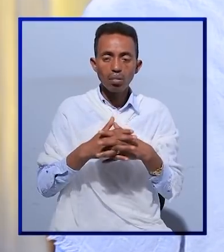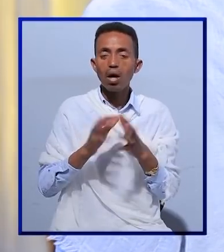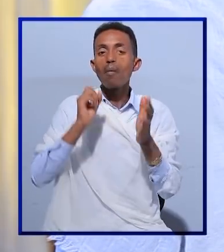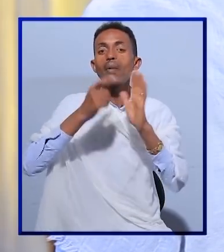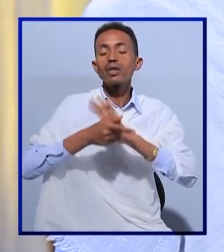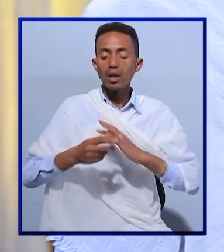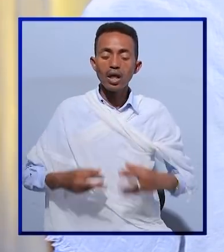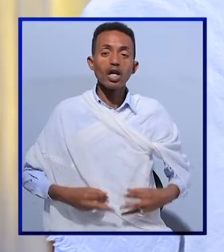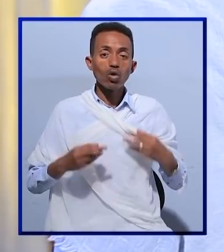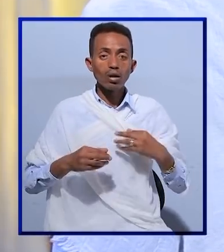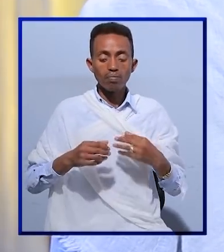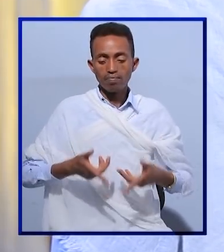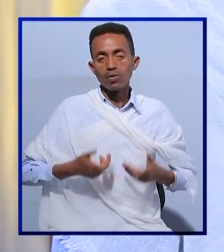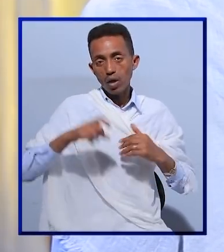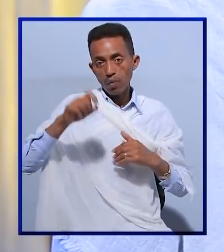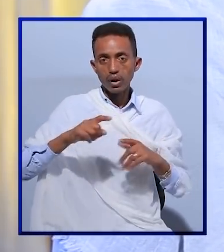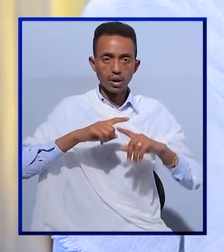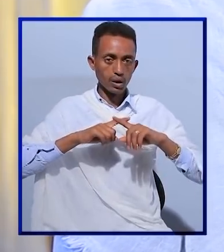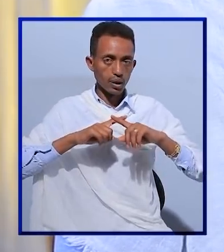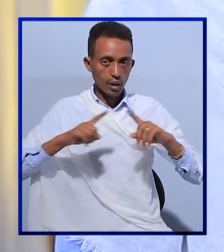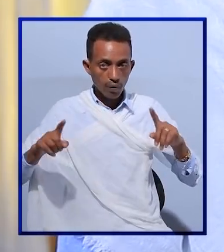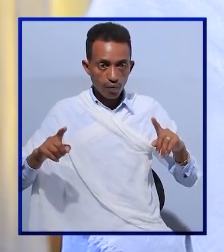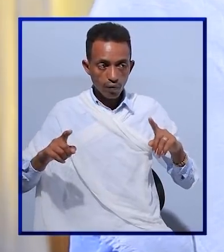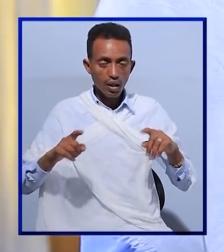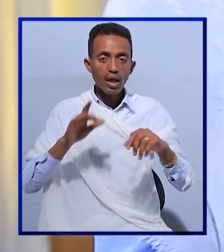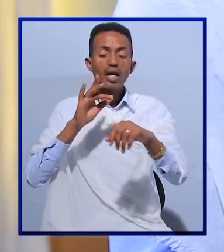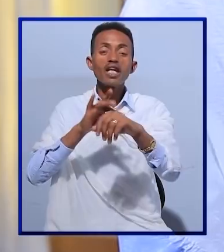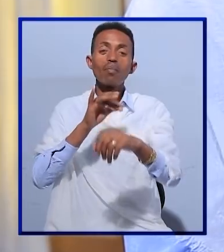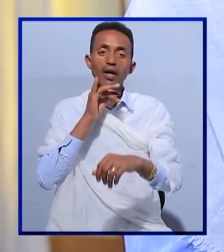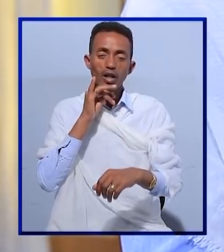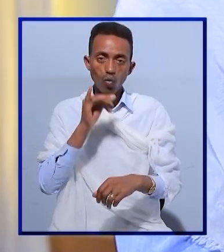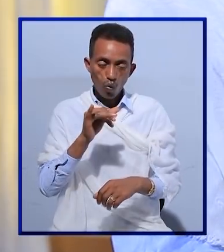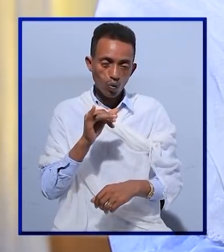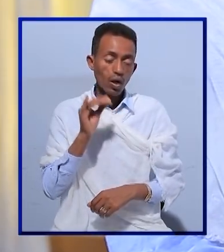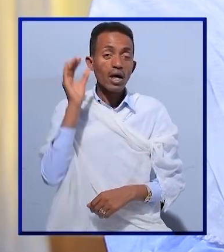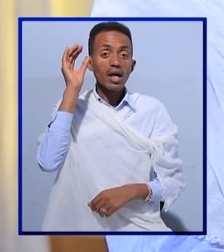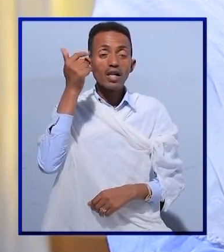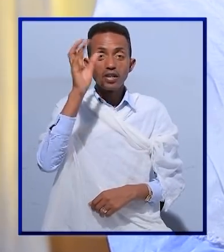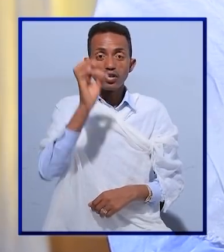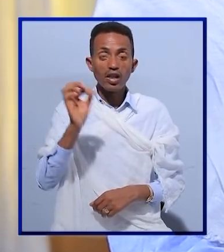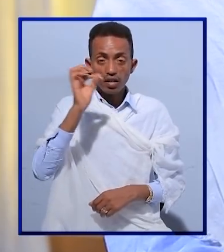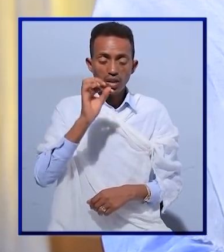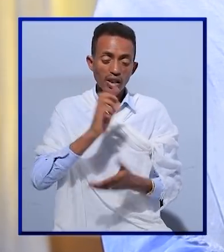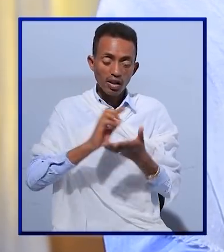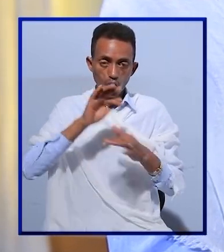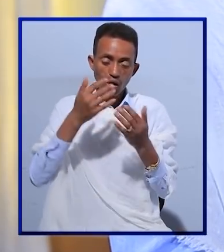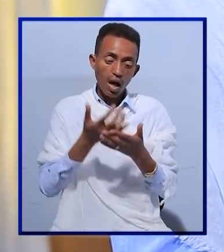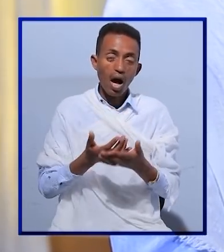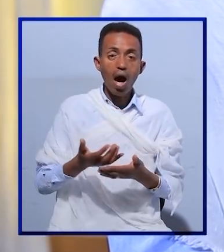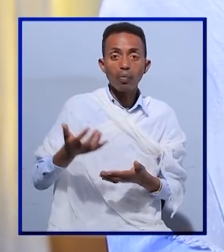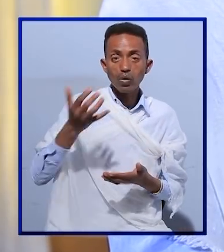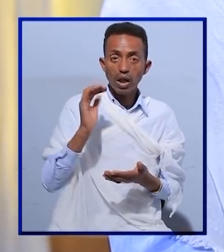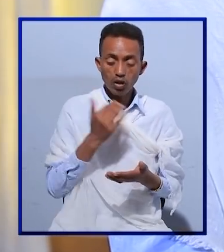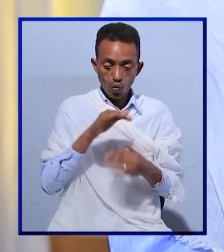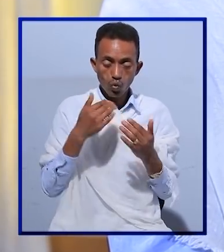በመተባበር በአብነታዊ ህይወት መኖር አለብን። ግን የማይነኩ እሴቶቻችንን የቅድስና